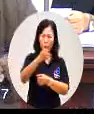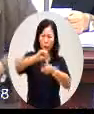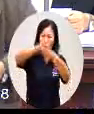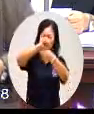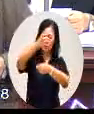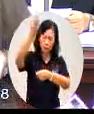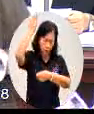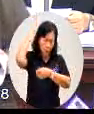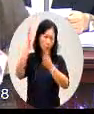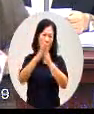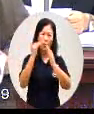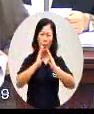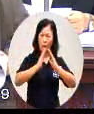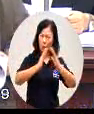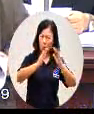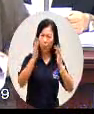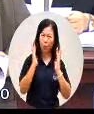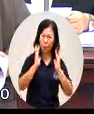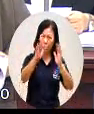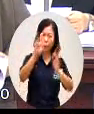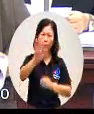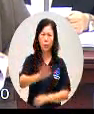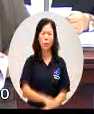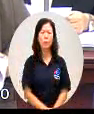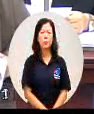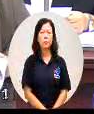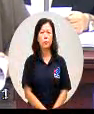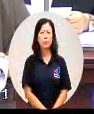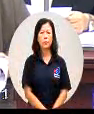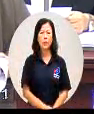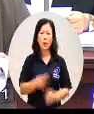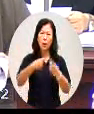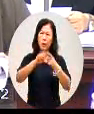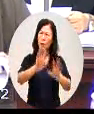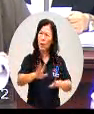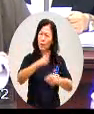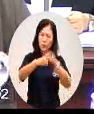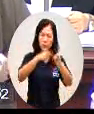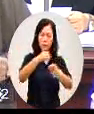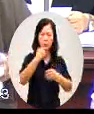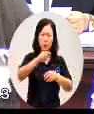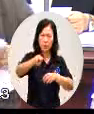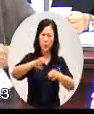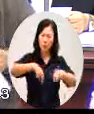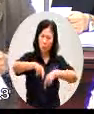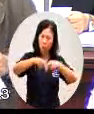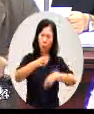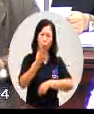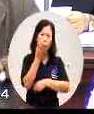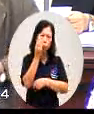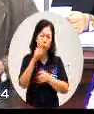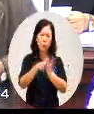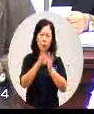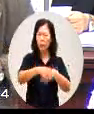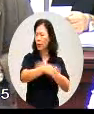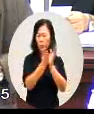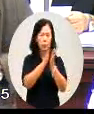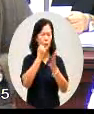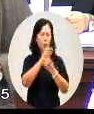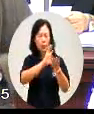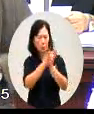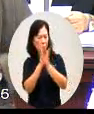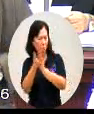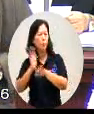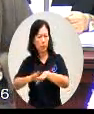伊后摆林荫啊，伫应该今年这个人行道的景观，那整个都会做一些